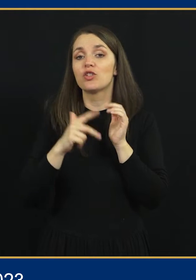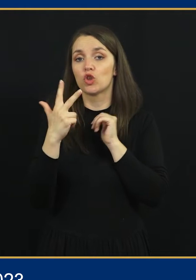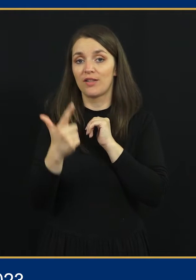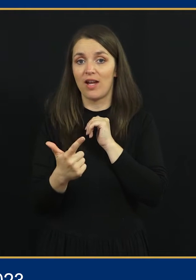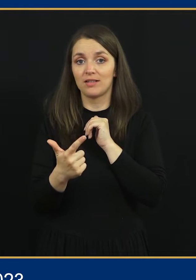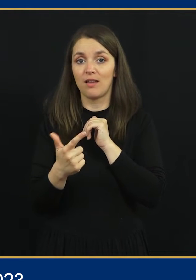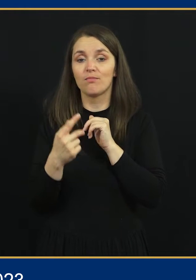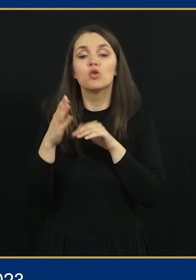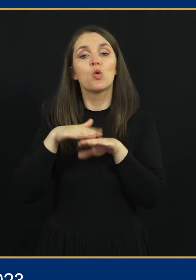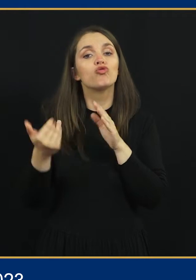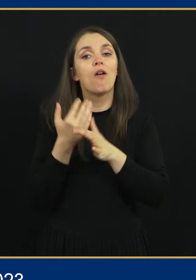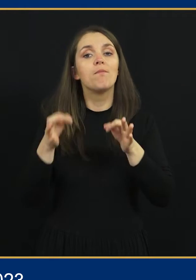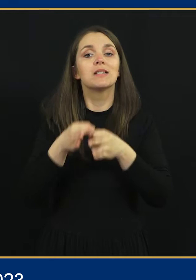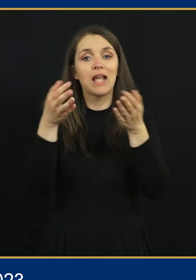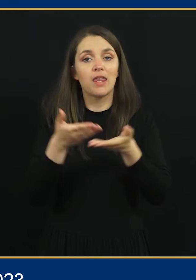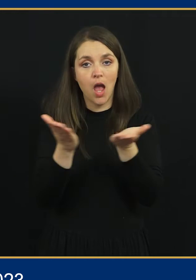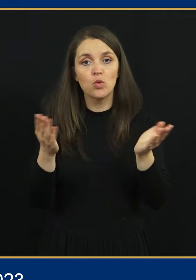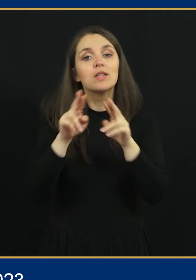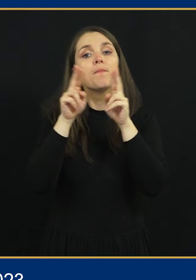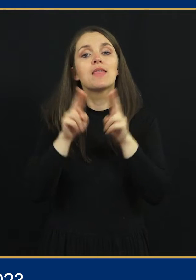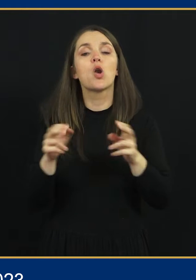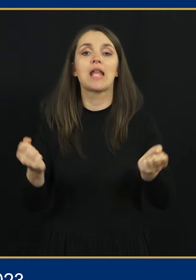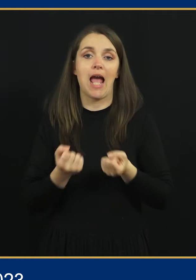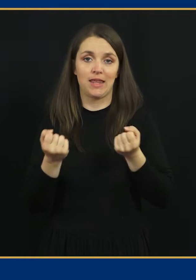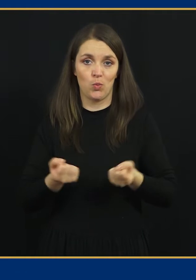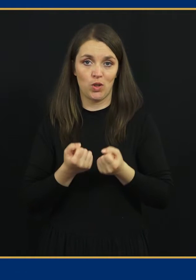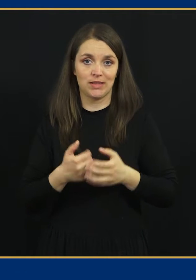24.4.2023. Sporočila za javnost, mednarodne aktivnosti.